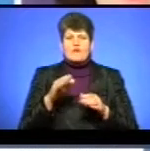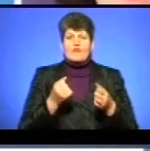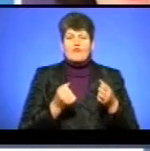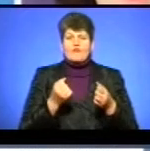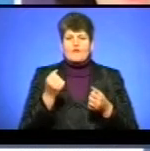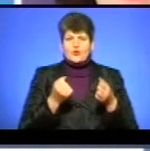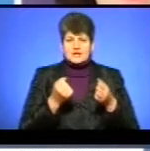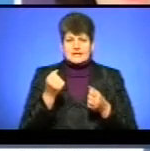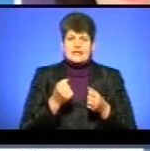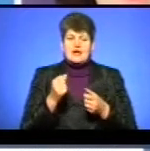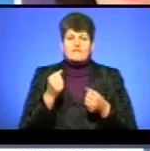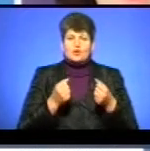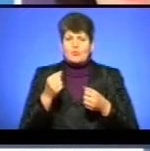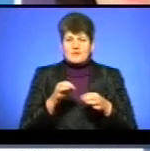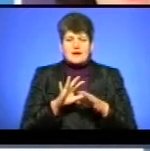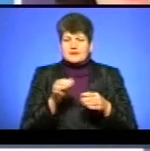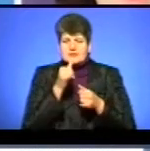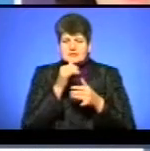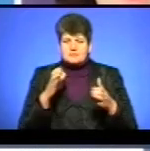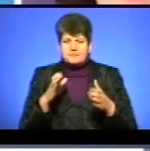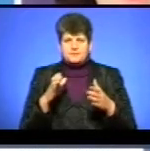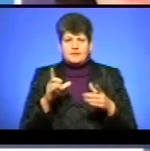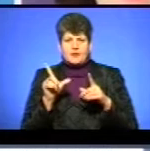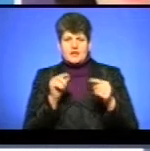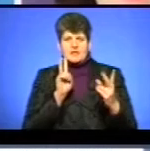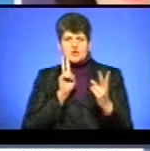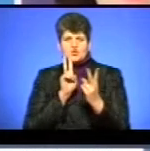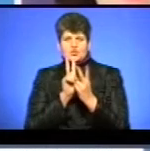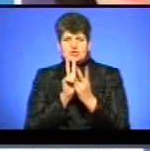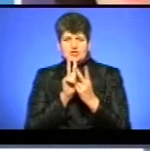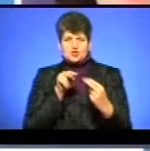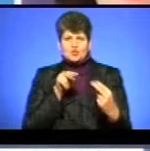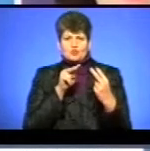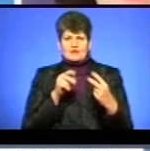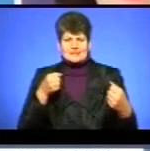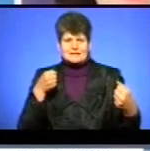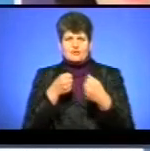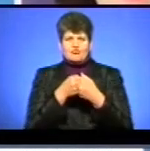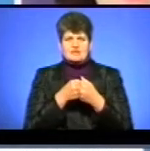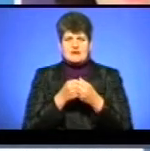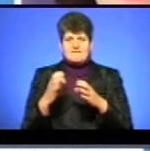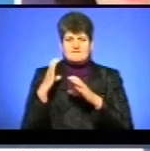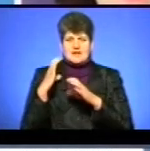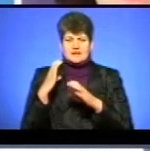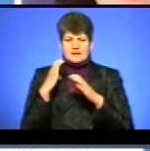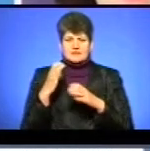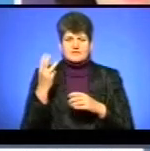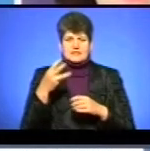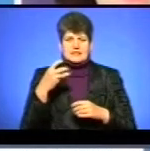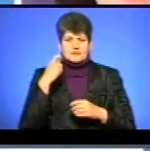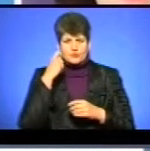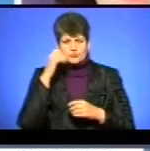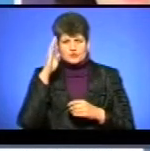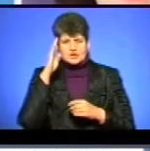автомобіля «Сітроен» не впорався з керуванням, виїхав на смугу зустрічного руху, де зіткнувся із вантажівкою під керуванням 30-річного